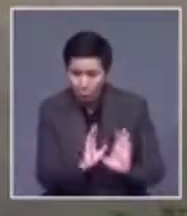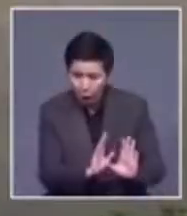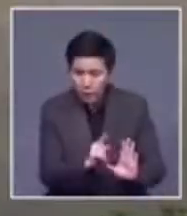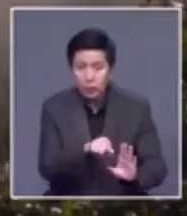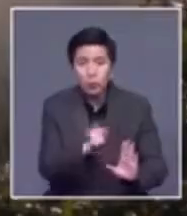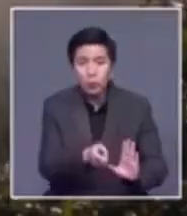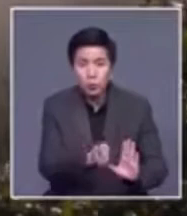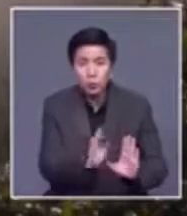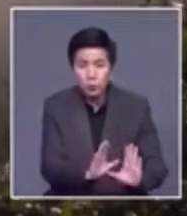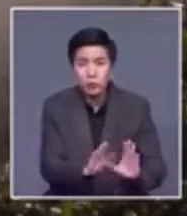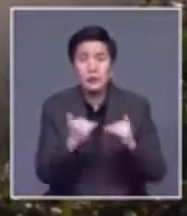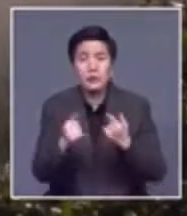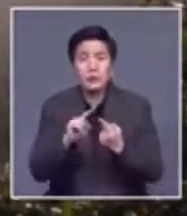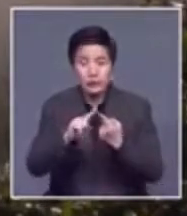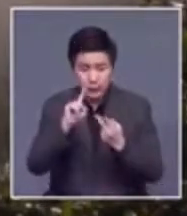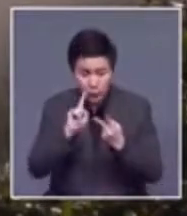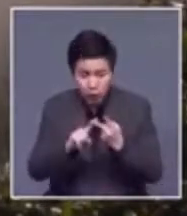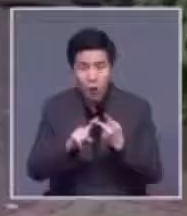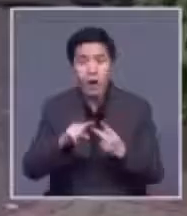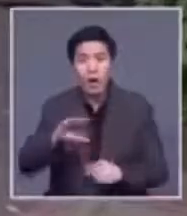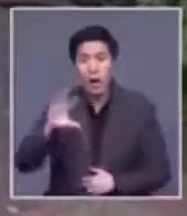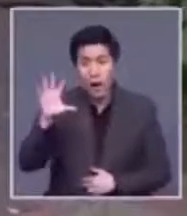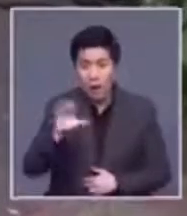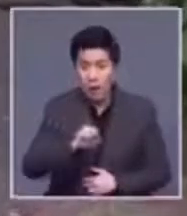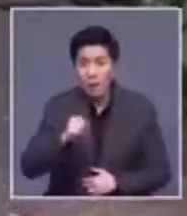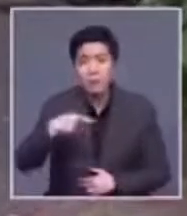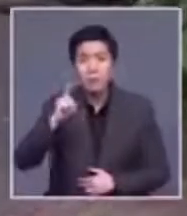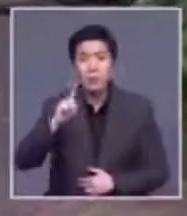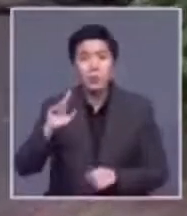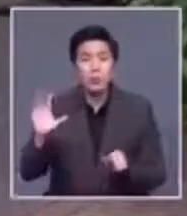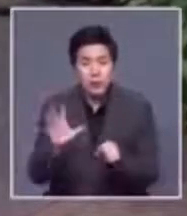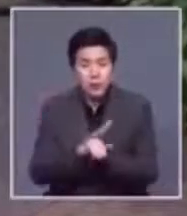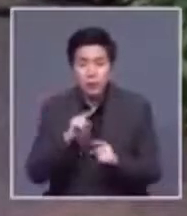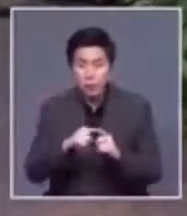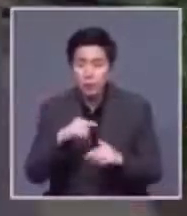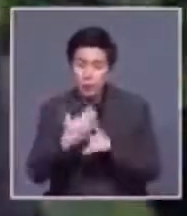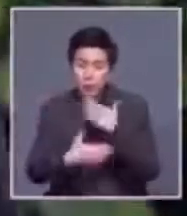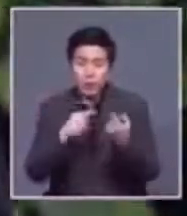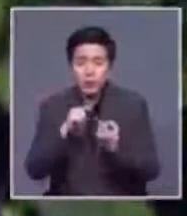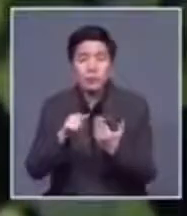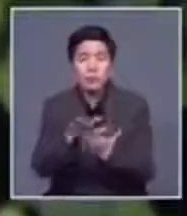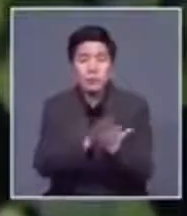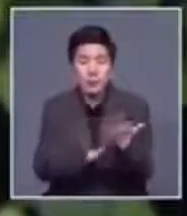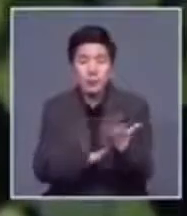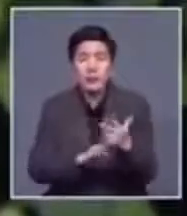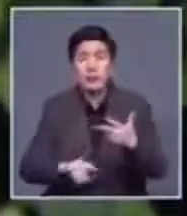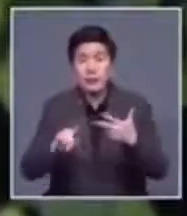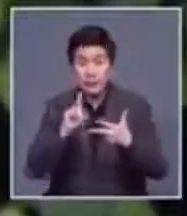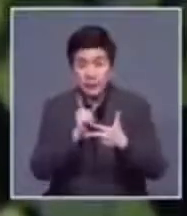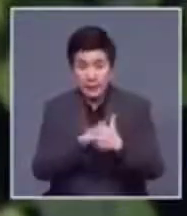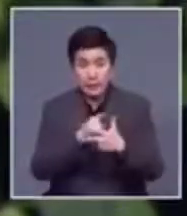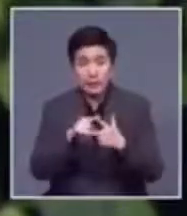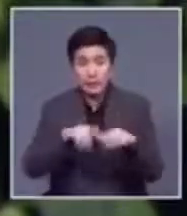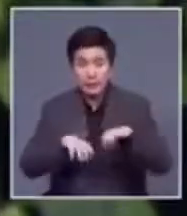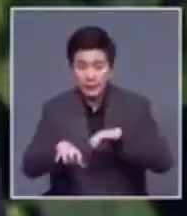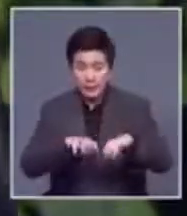นและประการที่2ก็คือเราต้องใช้ประโยชน์จากพื้นที่ป่าไม้อย่างนี้ในการสนับสนุนการพัฒนาประเทศในประการที่3คือเราต้องจัด